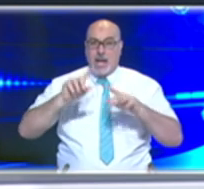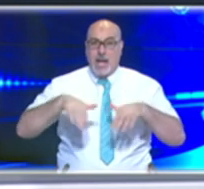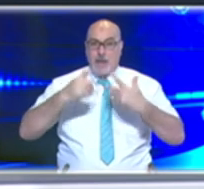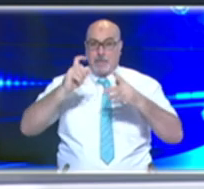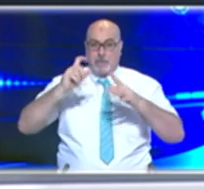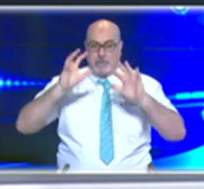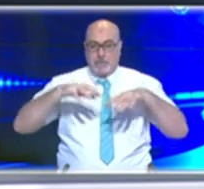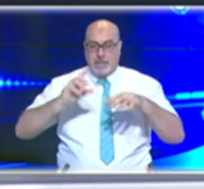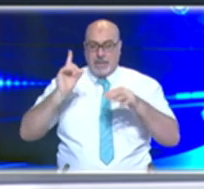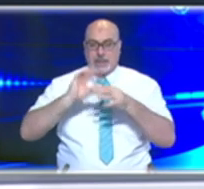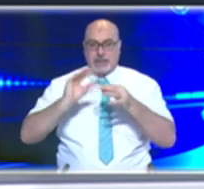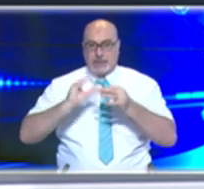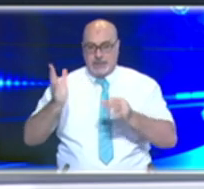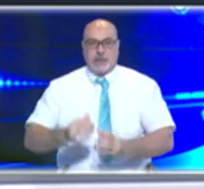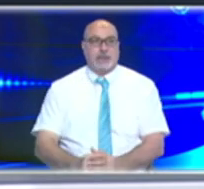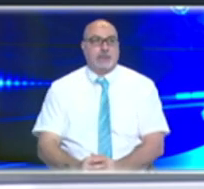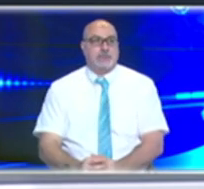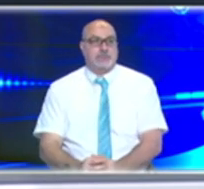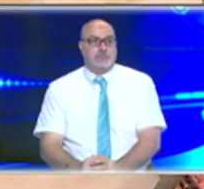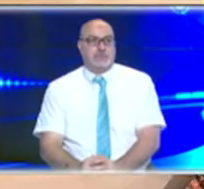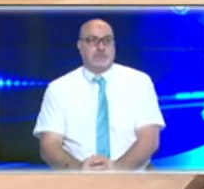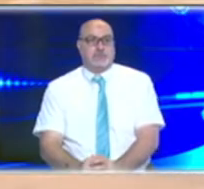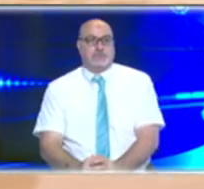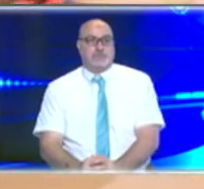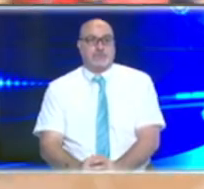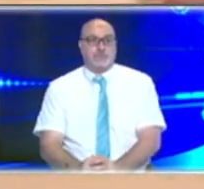هذه الأمطار. ليندا مكي تفصل.